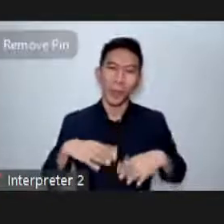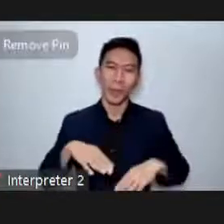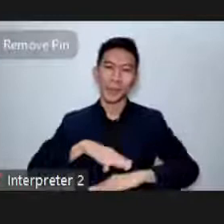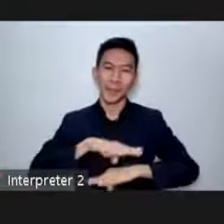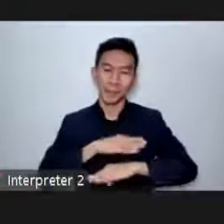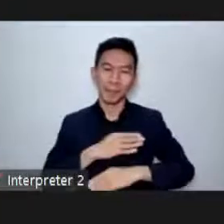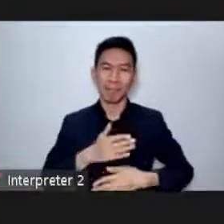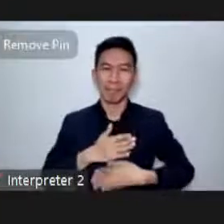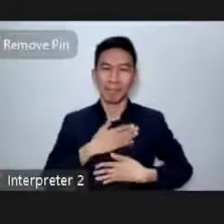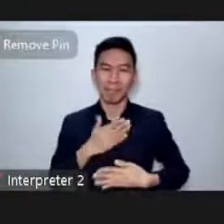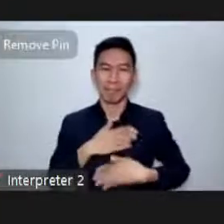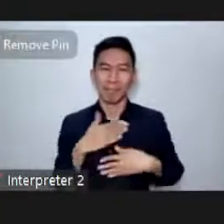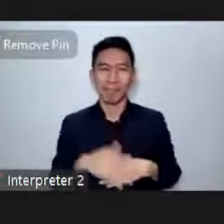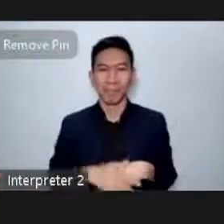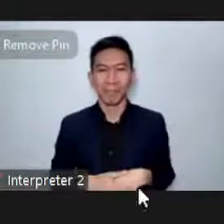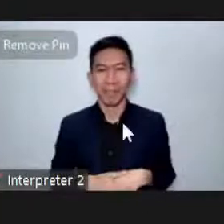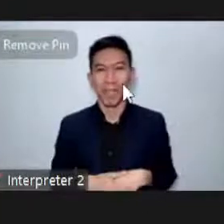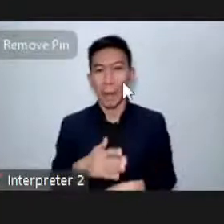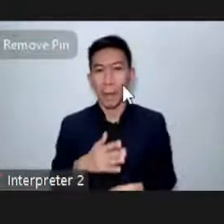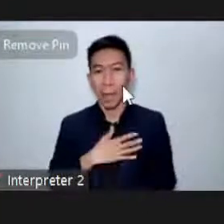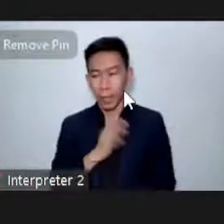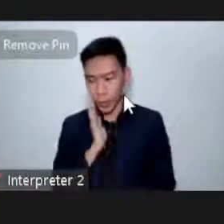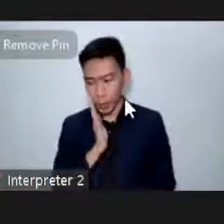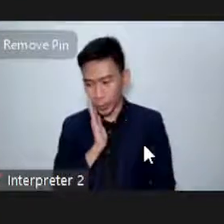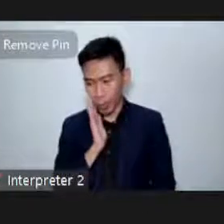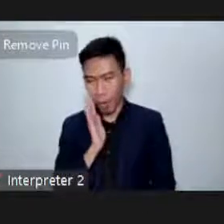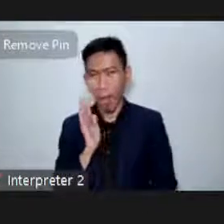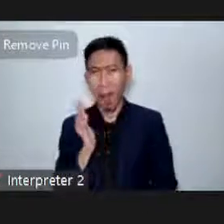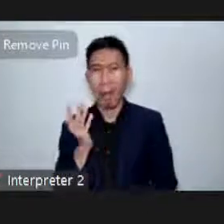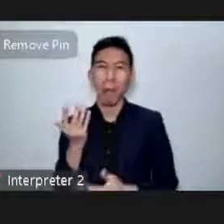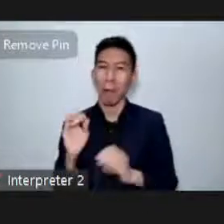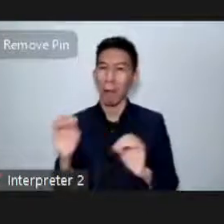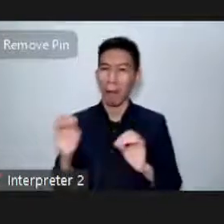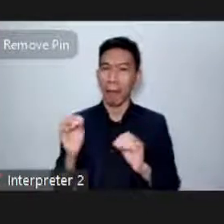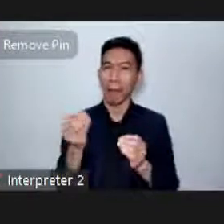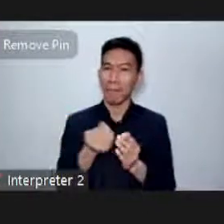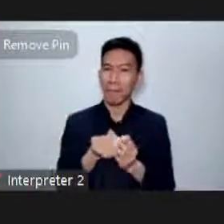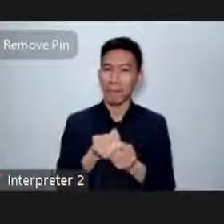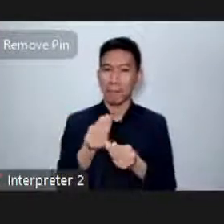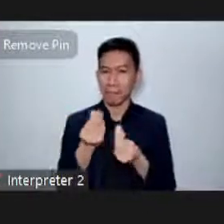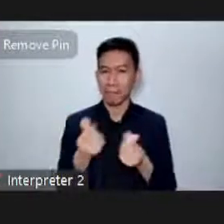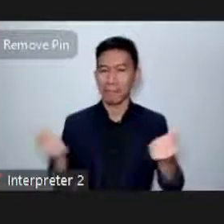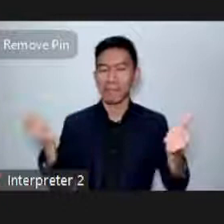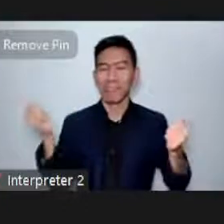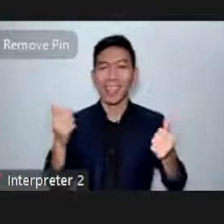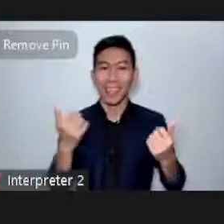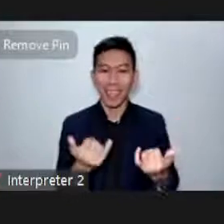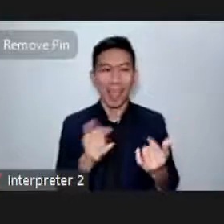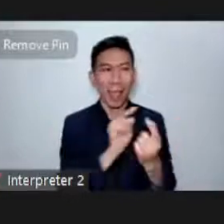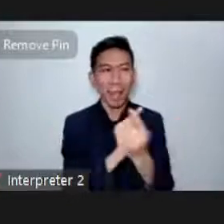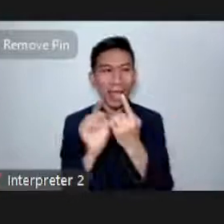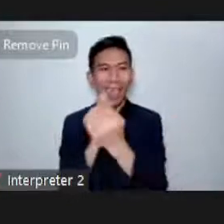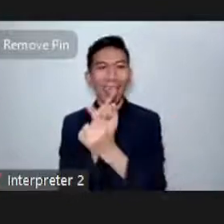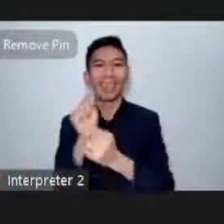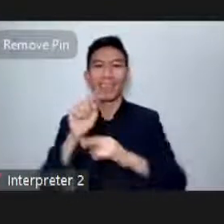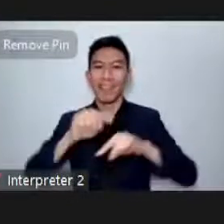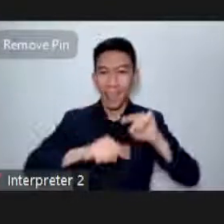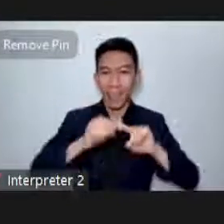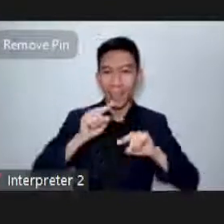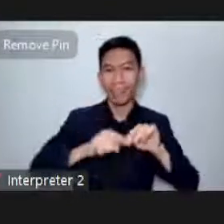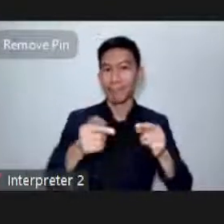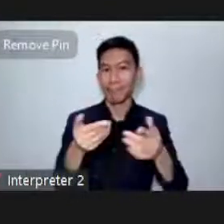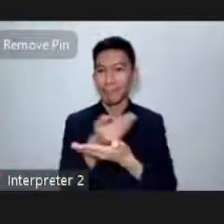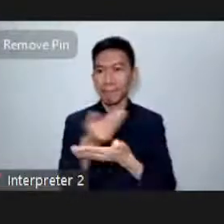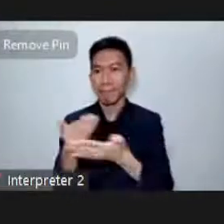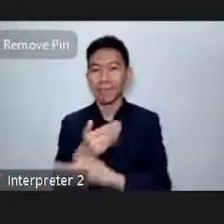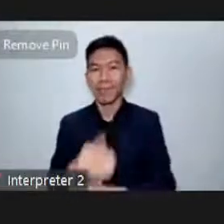saya-saya. Nawala yung pagiging mahiyain ko. Nagkaroon ako ng mga bagong kaibigan. Yung pangarap